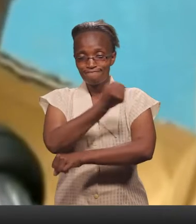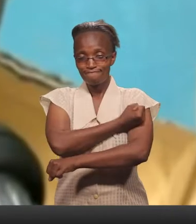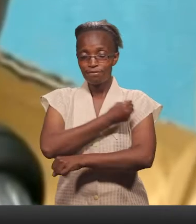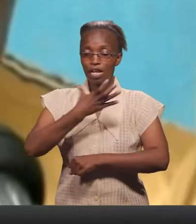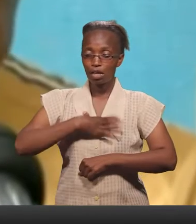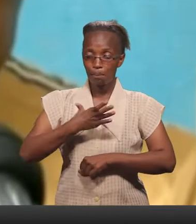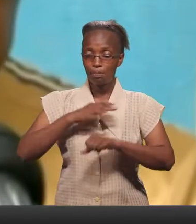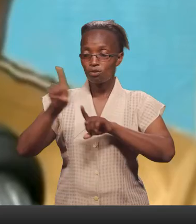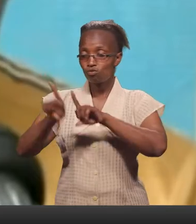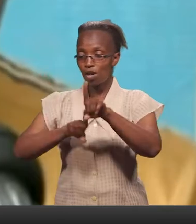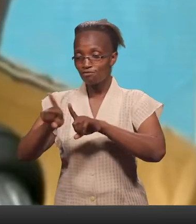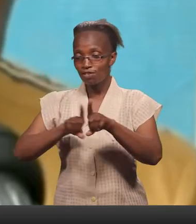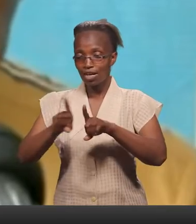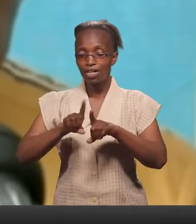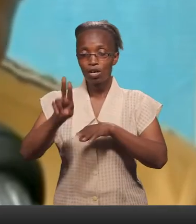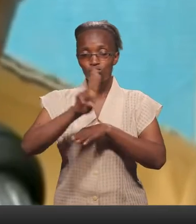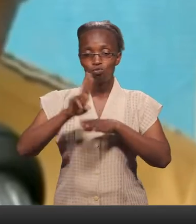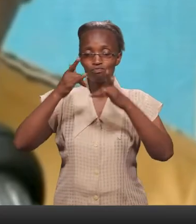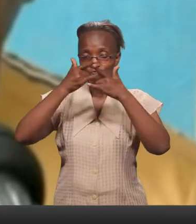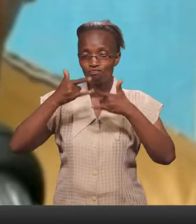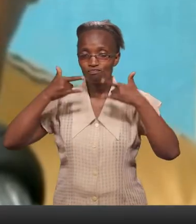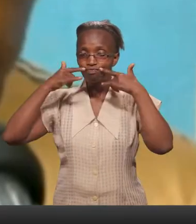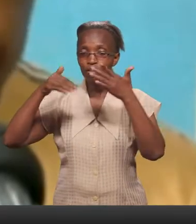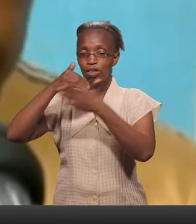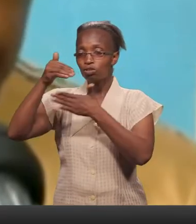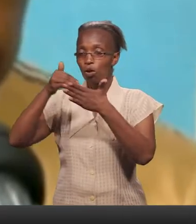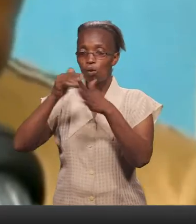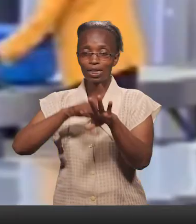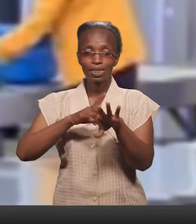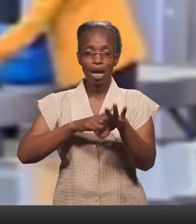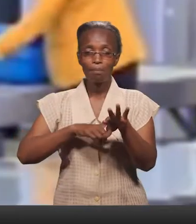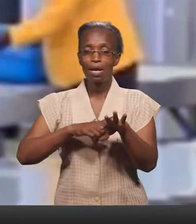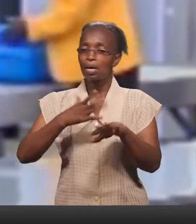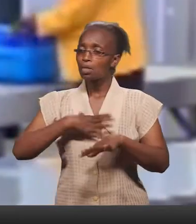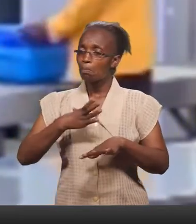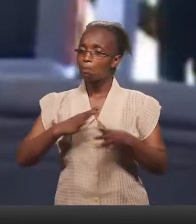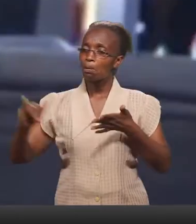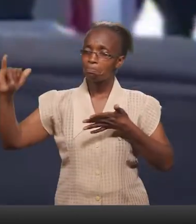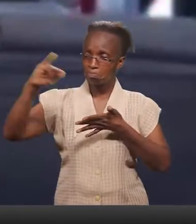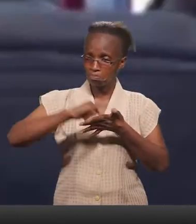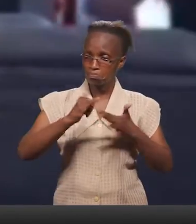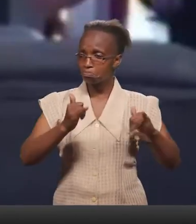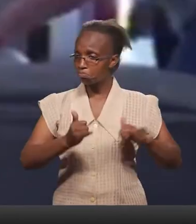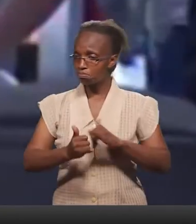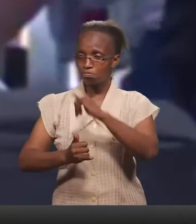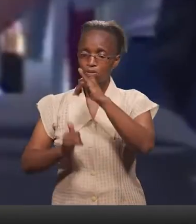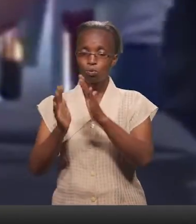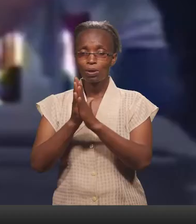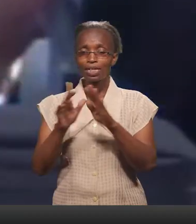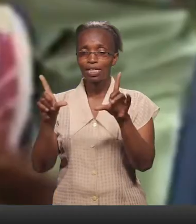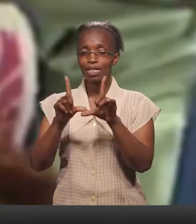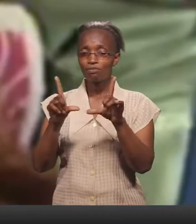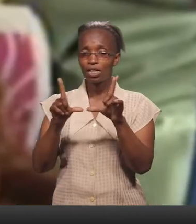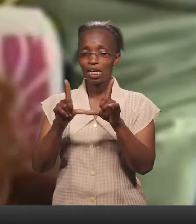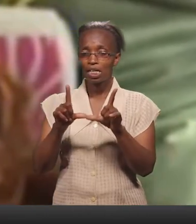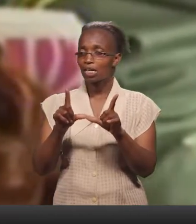all travelers should have their face mask at all times during the course of travel. Wasafiri kutoka nje ya nchi walio na vyeti vya chanjo